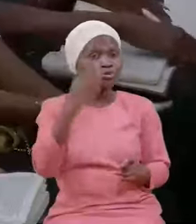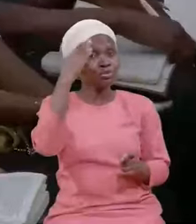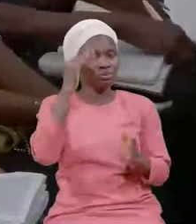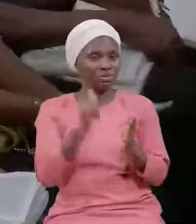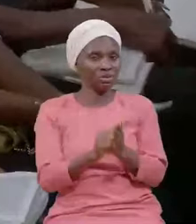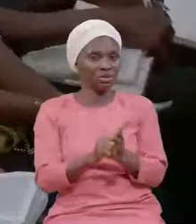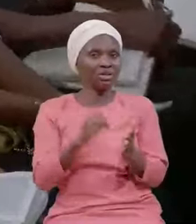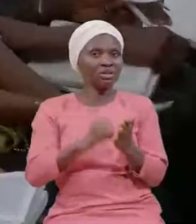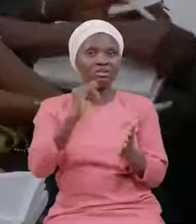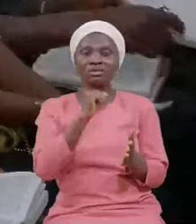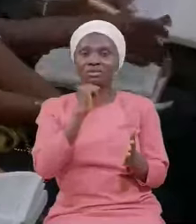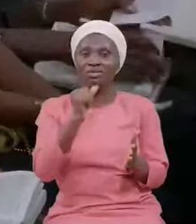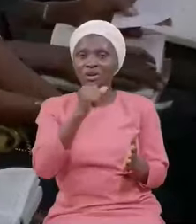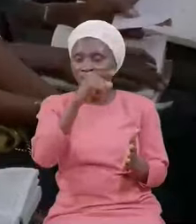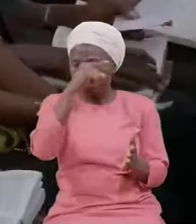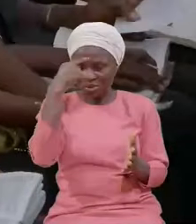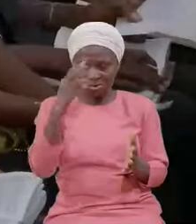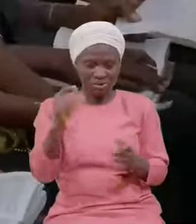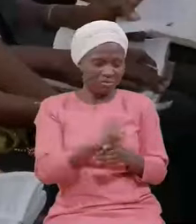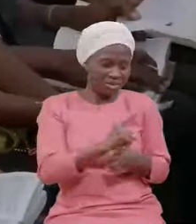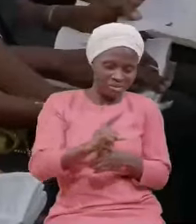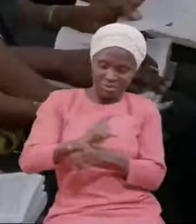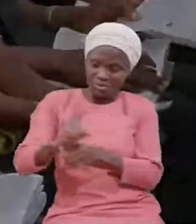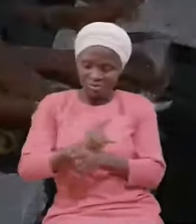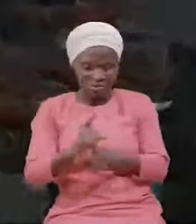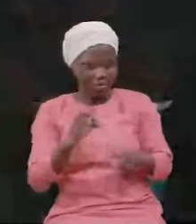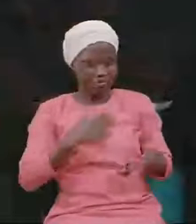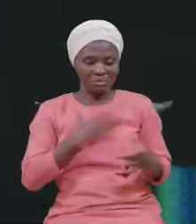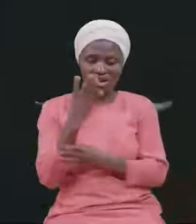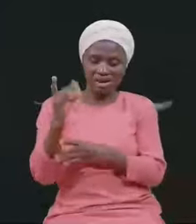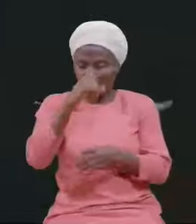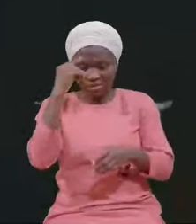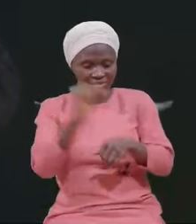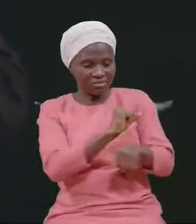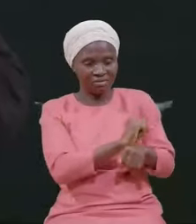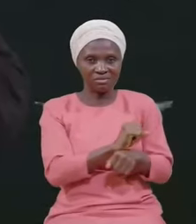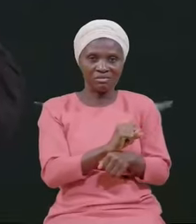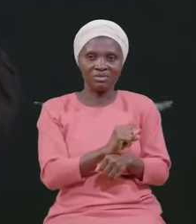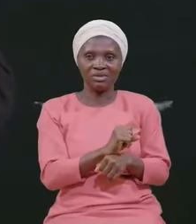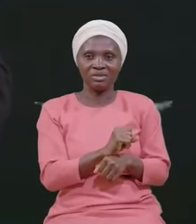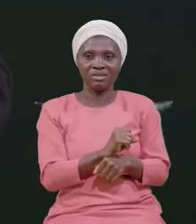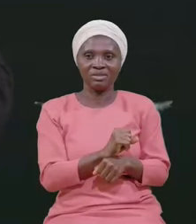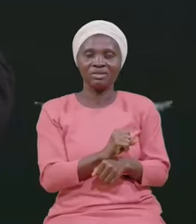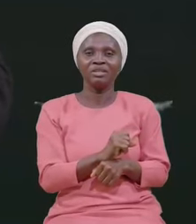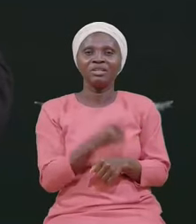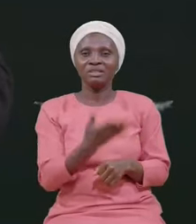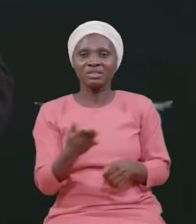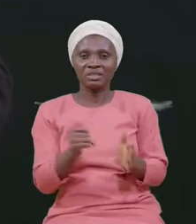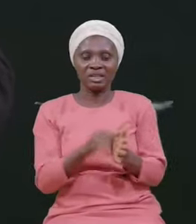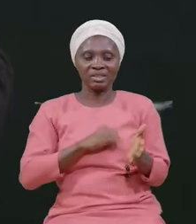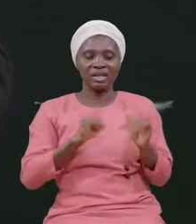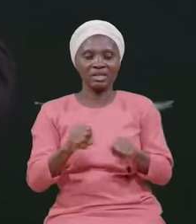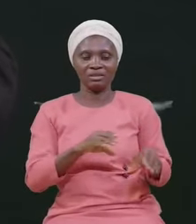vous devez savoir que ça ne vient pas par les œuvres de mes mains, ou rien que je puisse faire. Mais l'âme qui coule